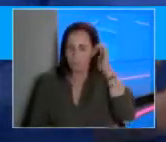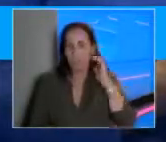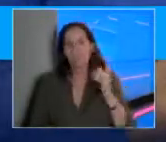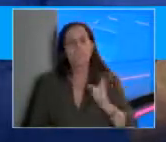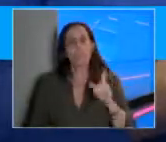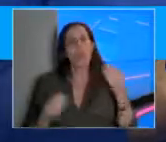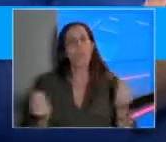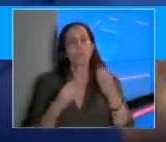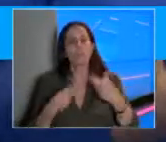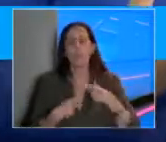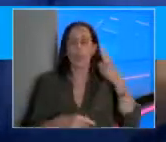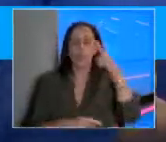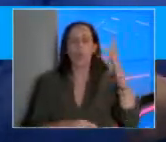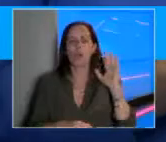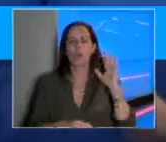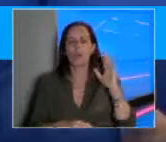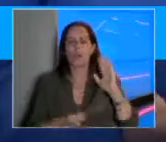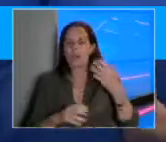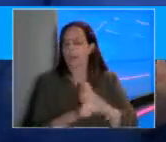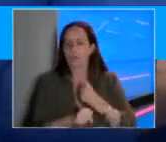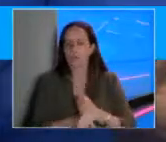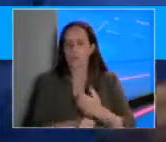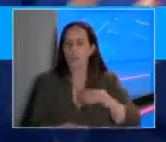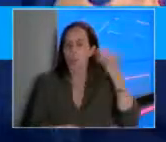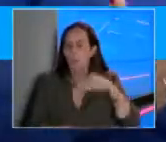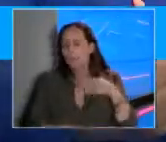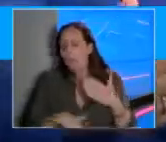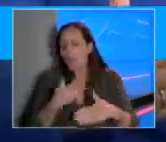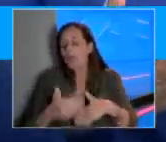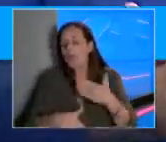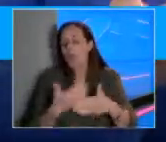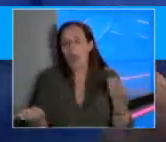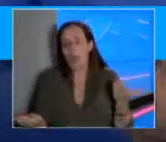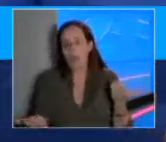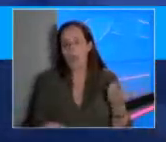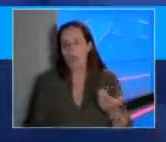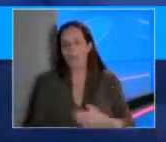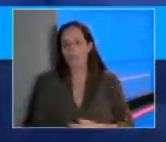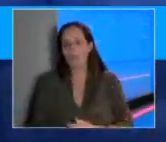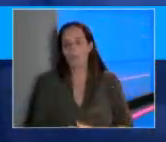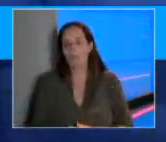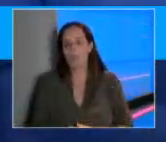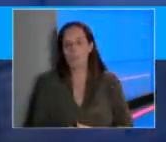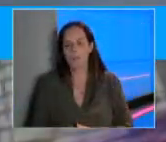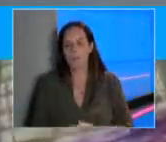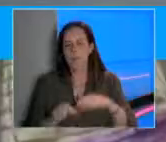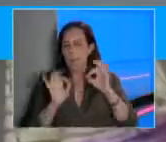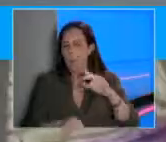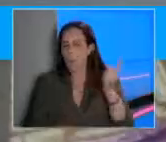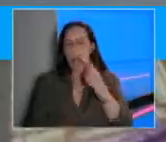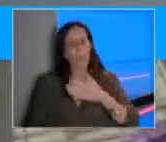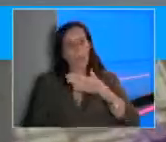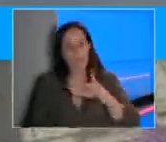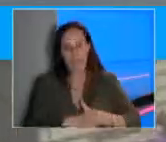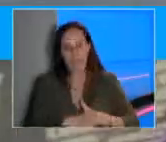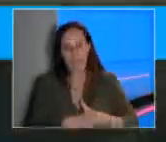זה לא משהו שאנחנו יודעים איך להתנהג. אנחנו לומדים עם הדברים ביחד. בהחלט כולנו